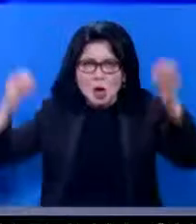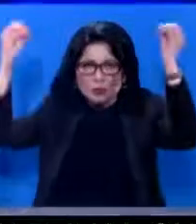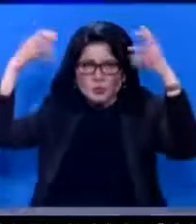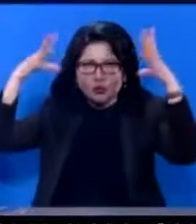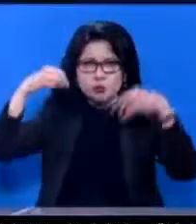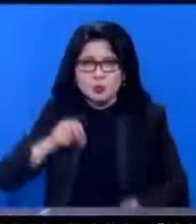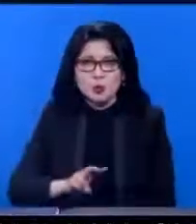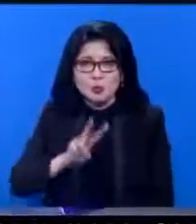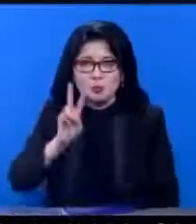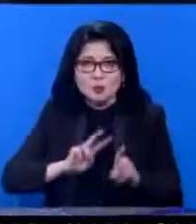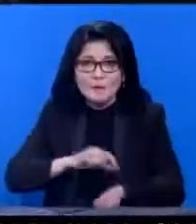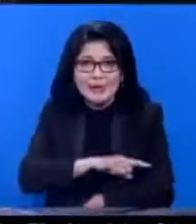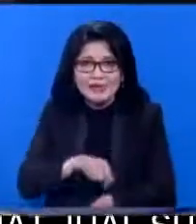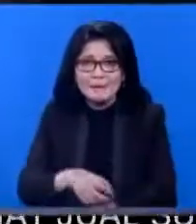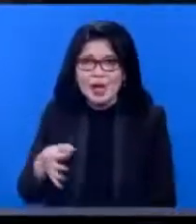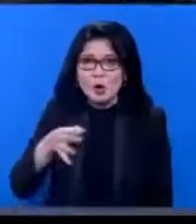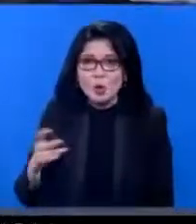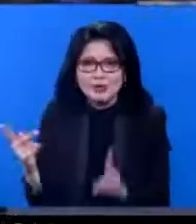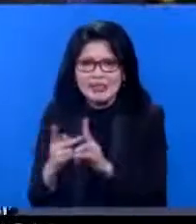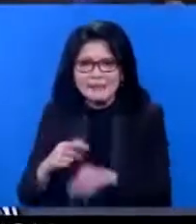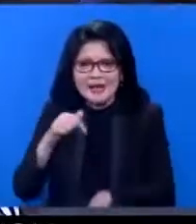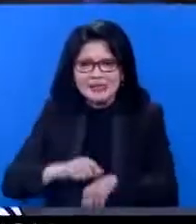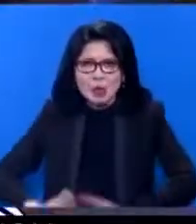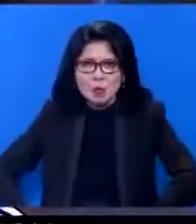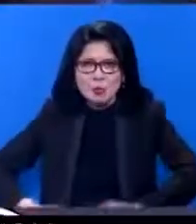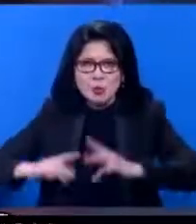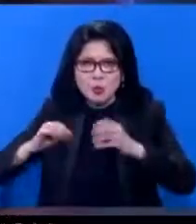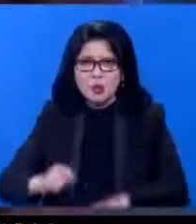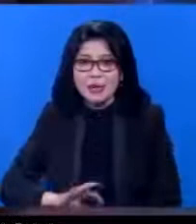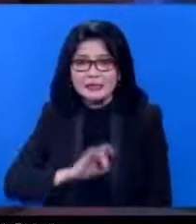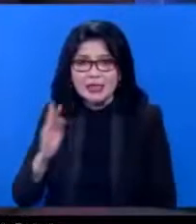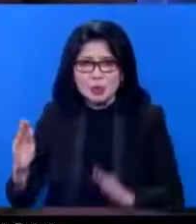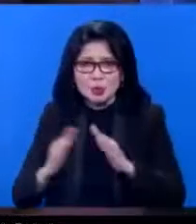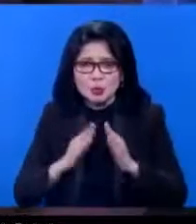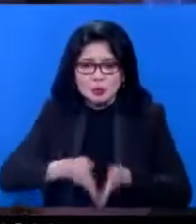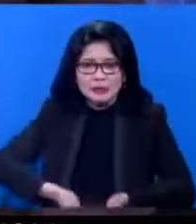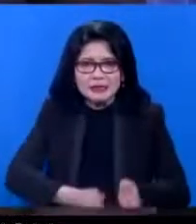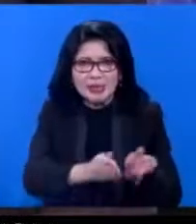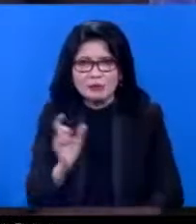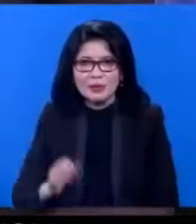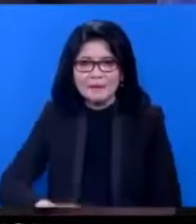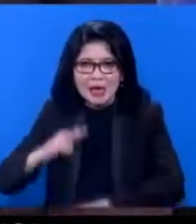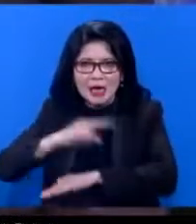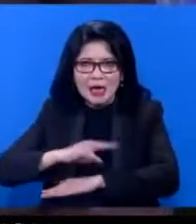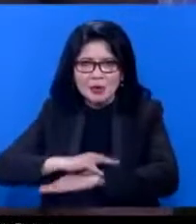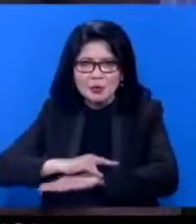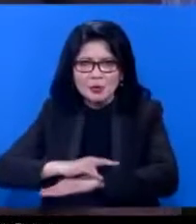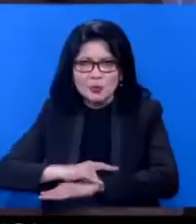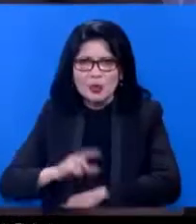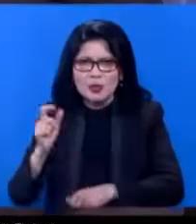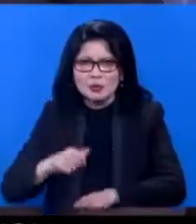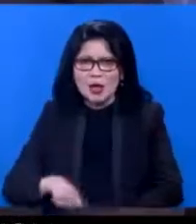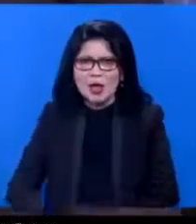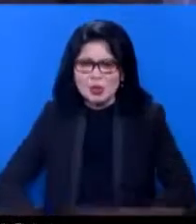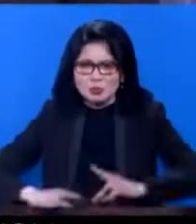Dan selama hampir 12 jam, kota Semarang kini dikepung banjir. Selain permukiman penduduk dan jalan utama, landasan Bandara Internasional Ahmad Yani juga